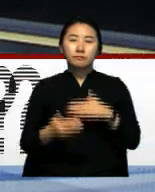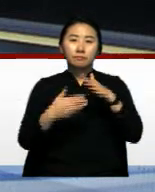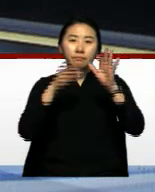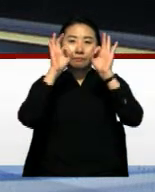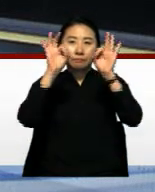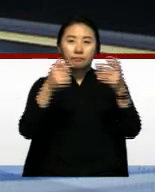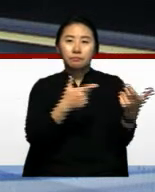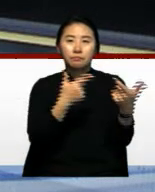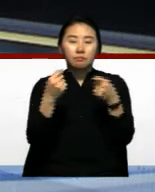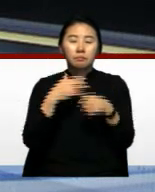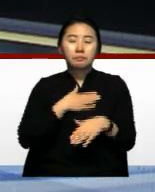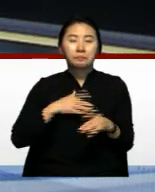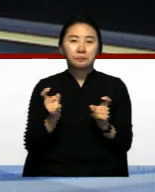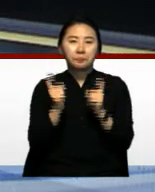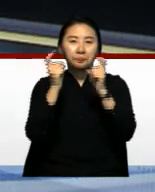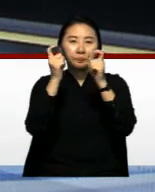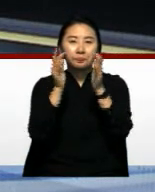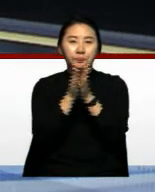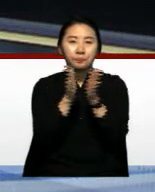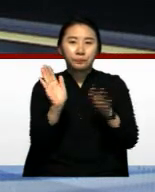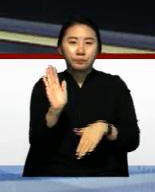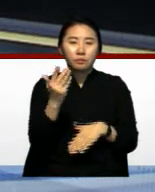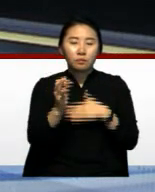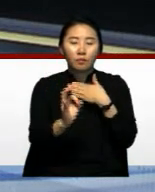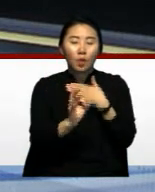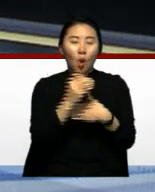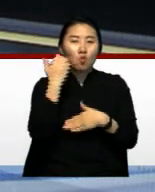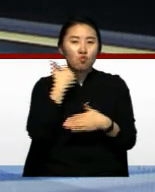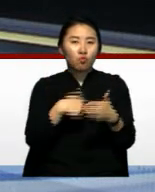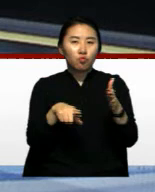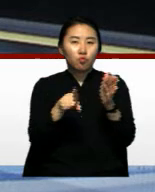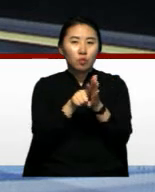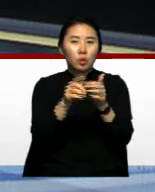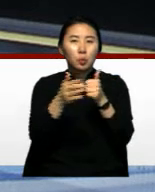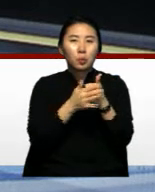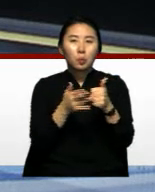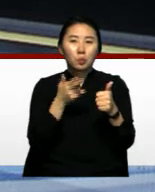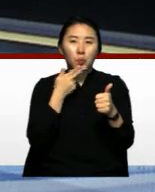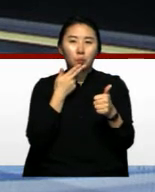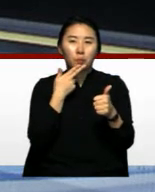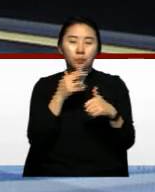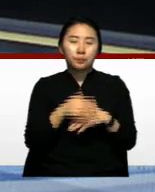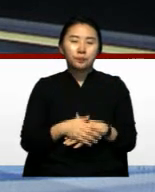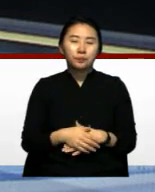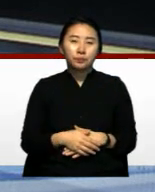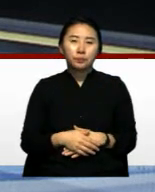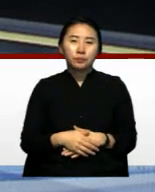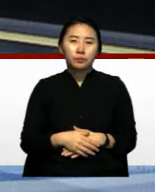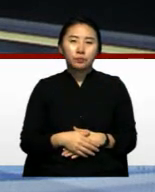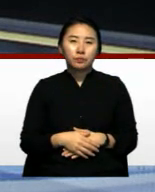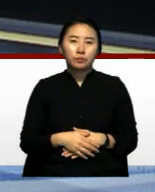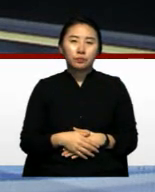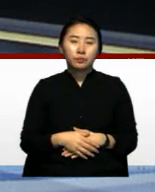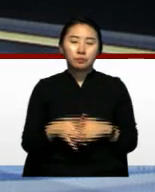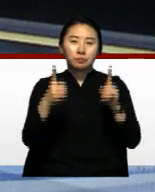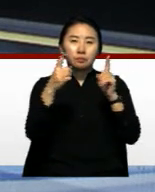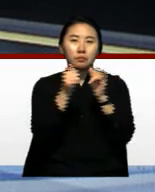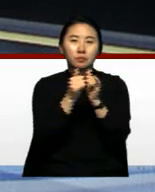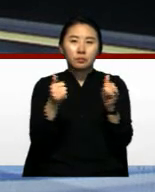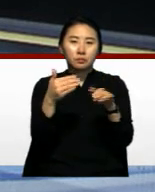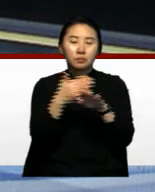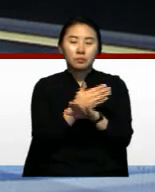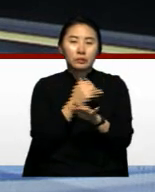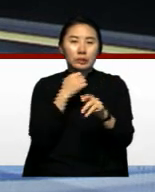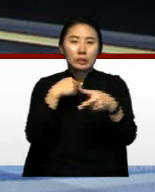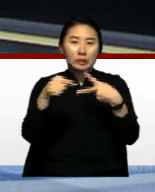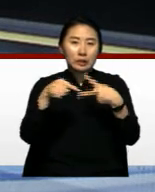네, 앞서 보신 것처럼 감정 싸움으로 번져간다면 그 누구를 위해서도 도움이 되지 않을 텐데요. 오용석 기자가 당사자들로부터